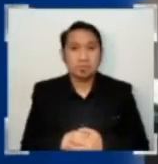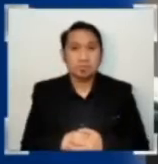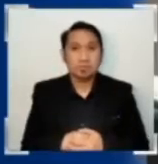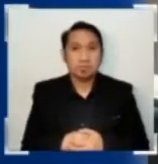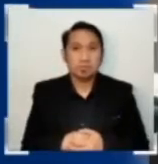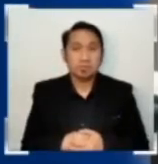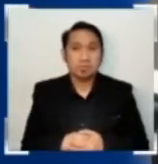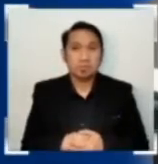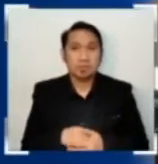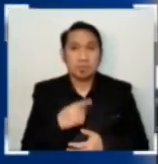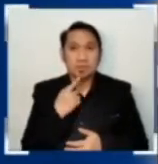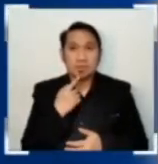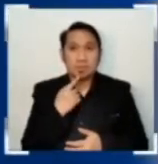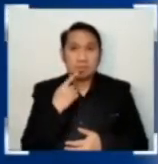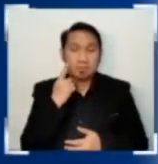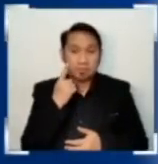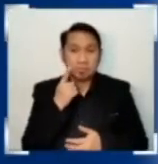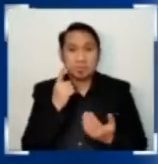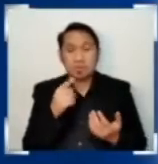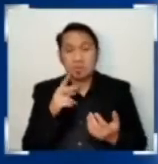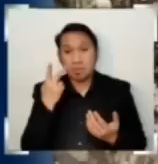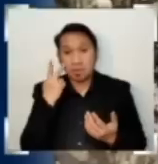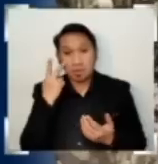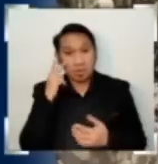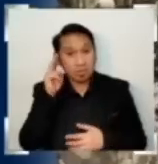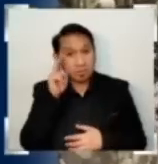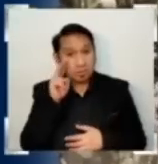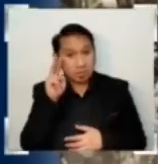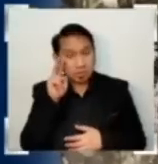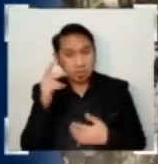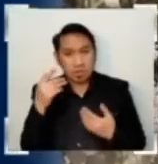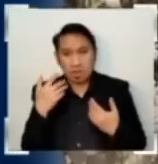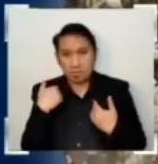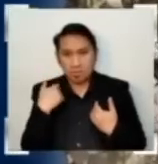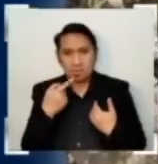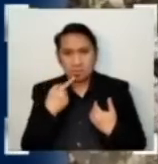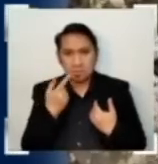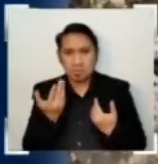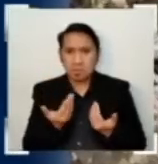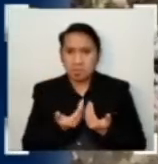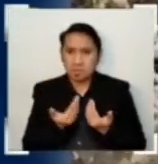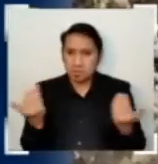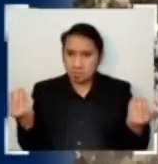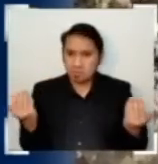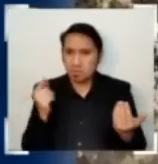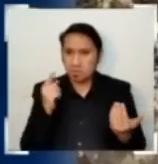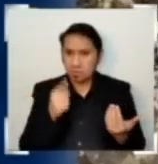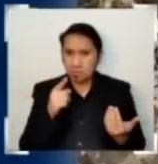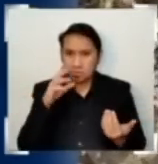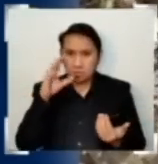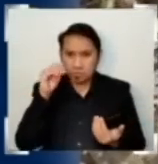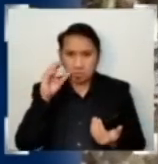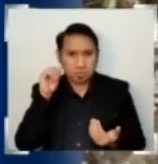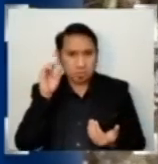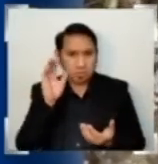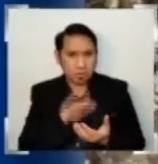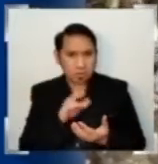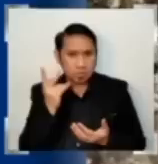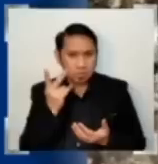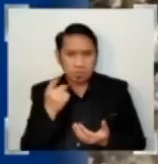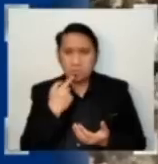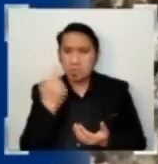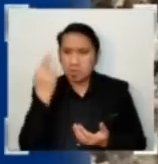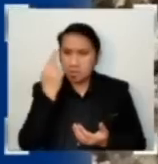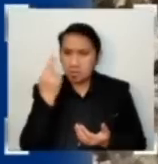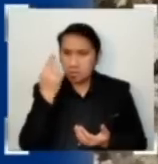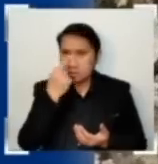na Sumpi, isang video ang kumakalat na nagsasabing naghiwalay na umano ang mag-asawa. At ang dahilan daw umano ng breakup ay ang